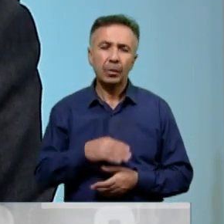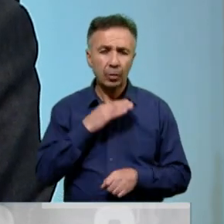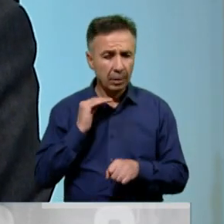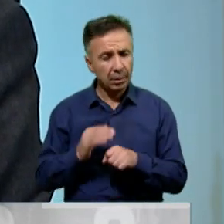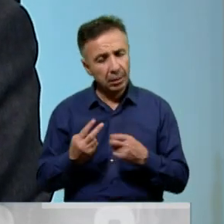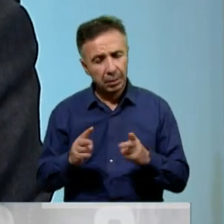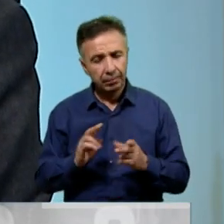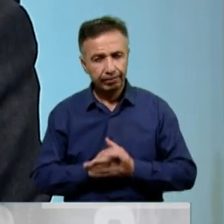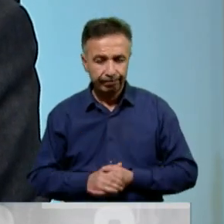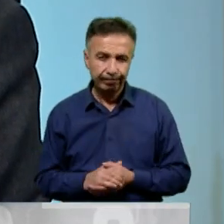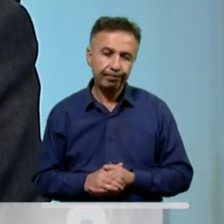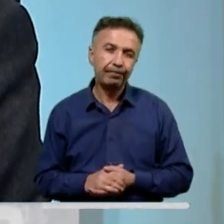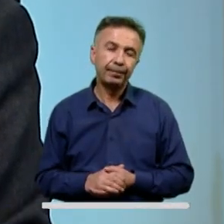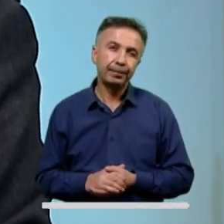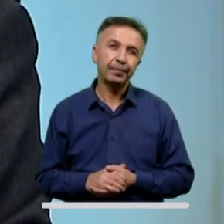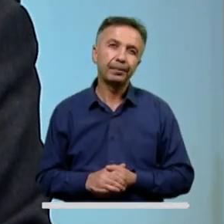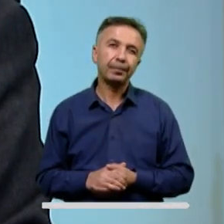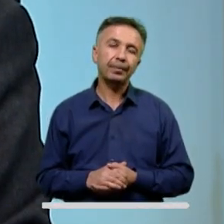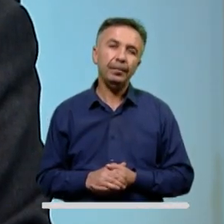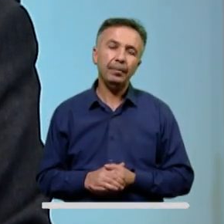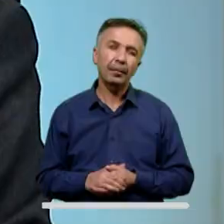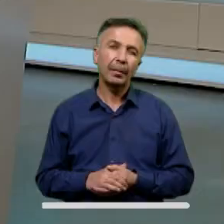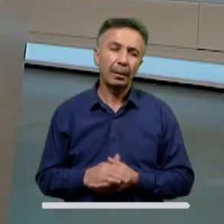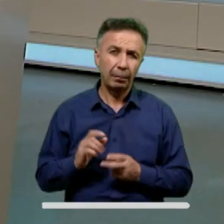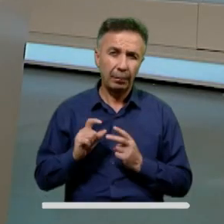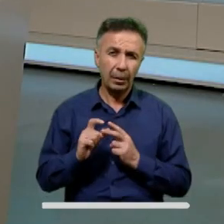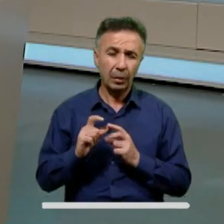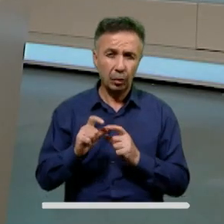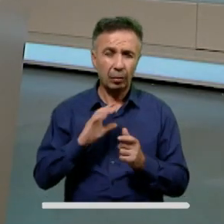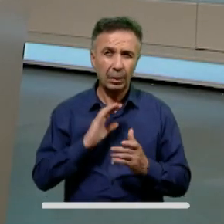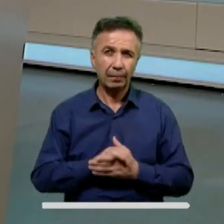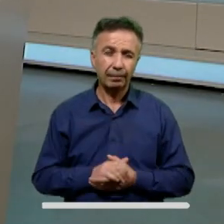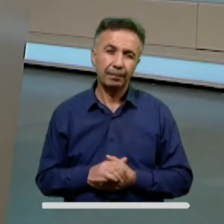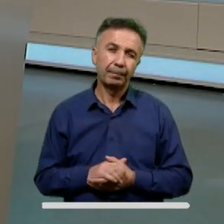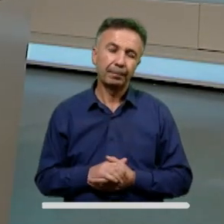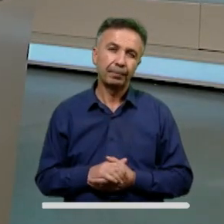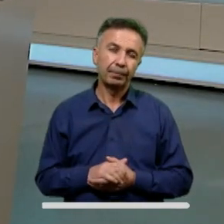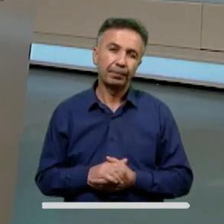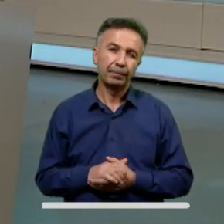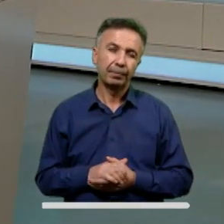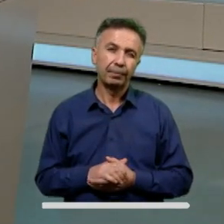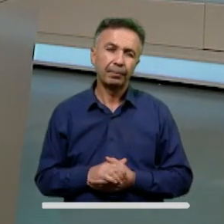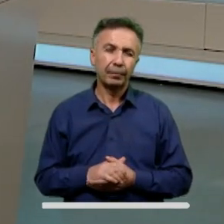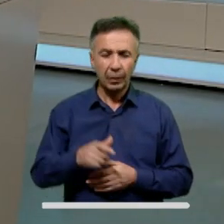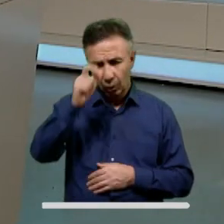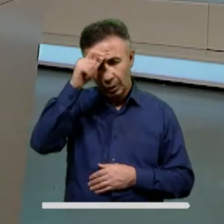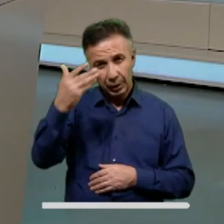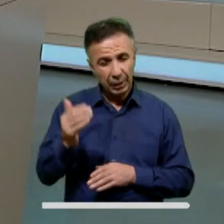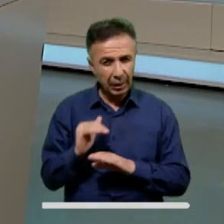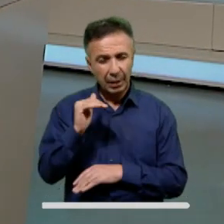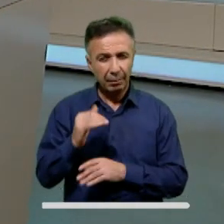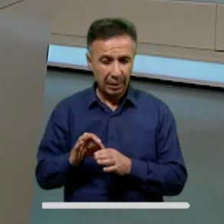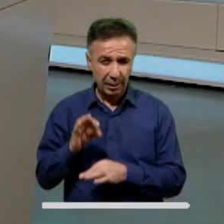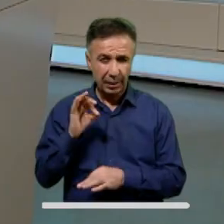kesmenizde bir sakınca olmaz. Eyvallah. Bir soru daha sorayım hocam. Hızlıca telefona geçmek istiyorum çünkü. Yurt dışında yaşayan bir